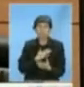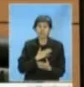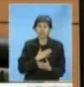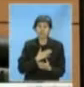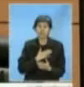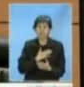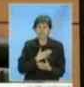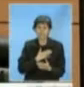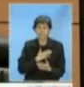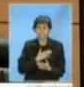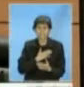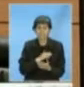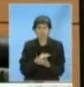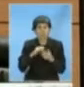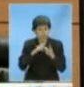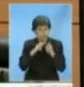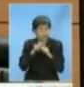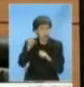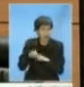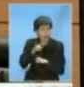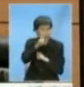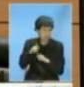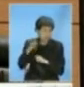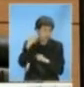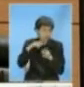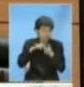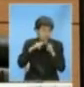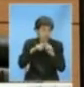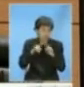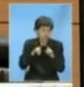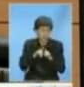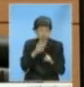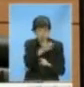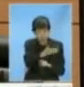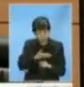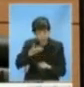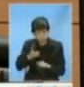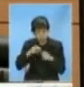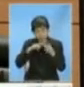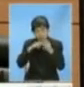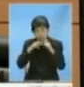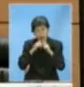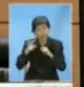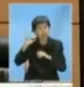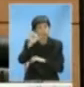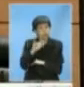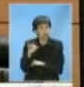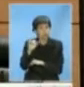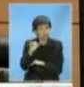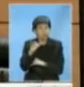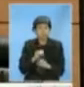ก็เจอวิกฤตเหมือนกันนั่นก็คือแฮมเบอร์เกอร์เหมือนกับที่ท่านได้เข้ามาท่านก็บอกว่าเป็นวิกฤตของยุโรป